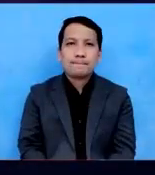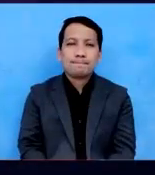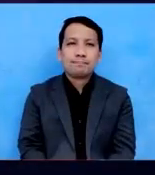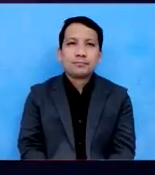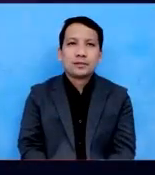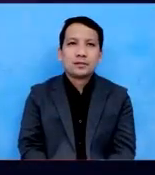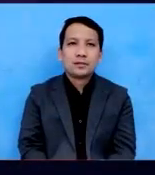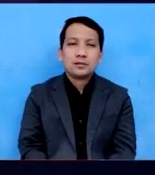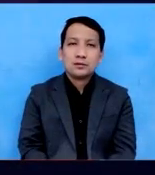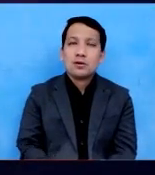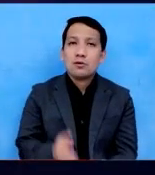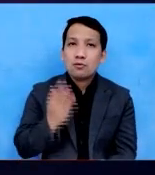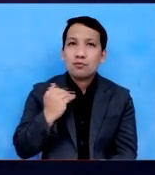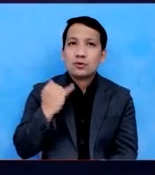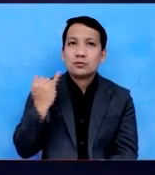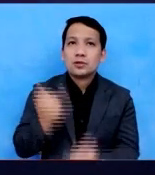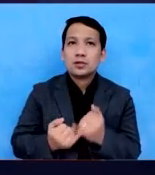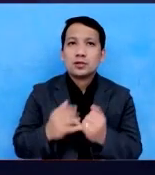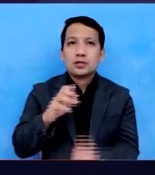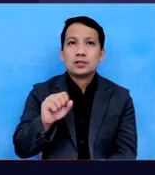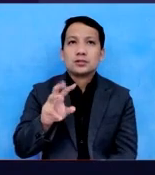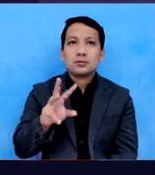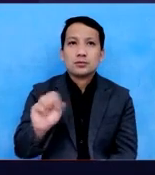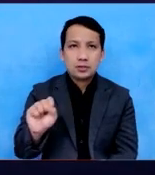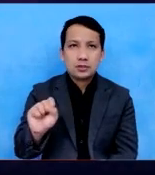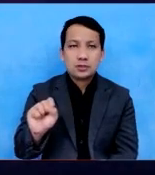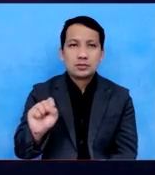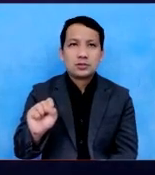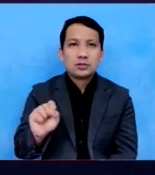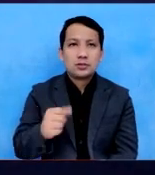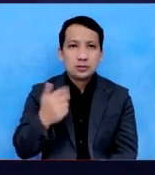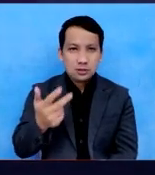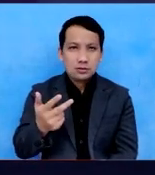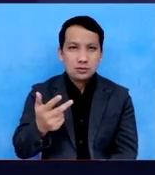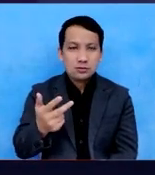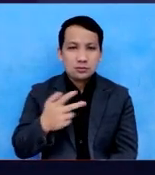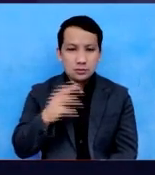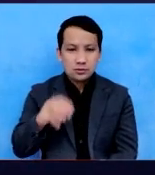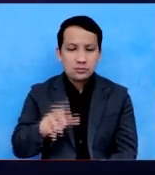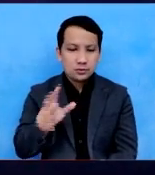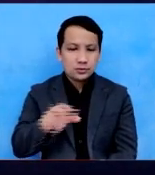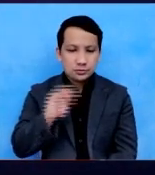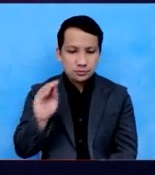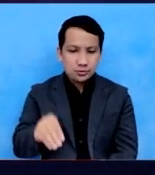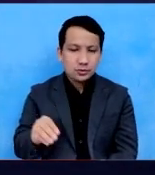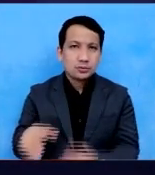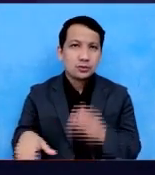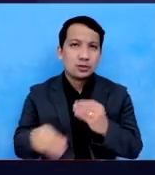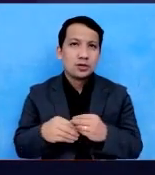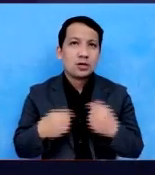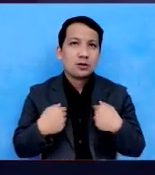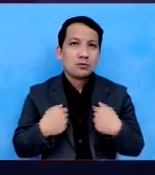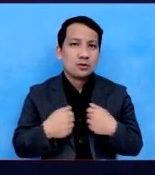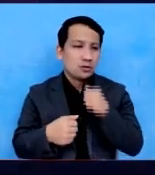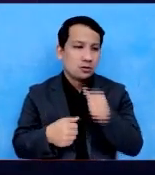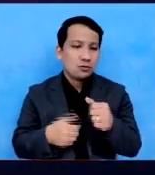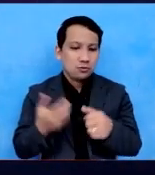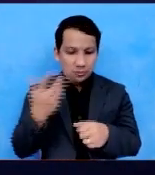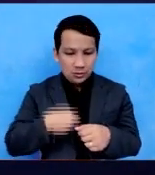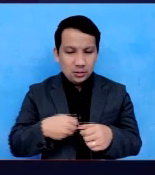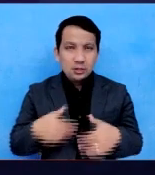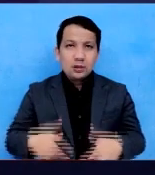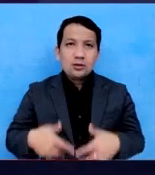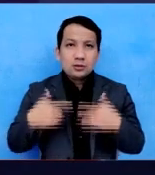Base sa huling SWS survey, 3 sa bawat 10 Pilipino o 30% ang nagsasabing umayos ang kanilang buhay